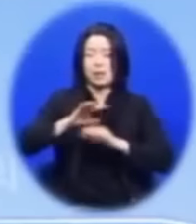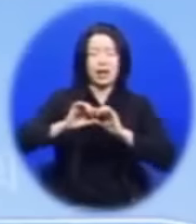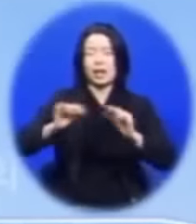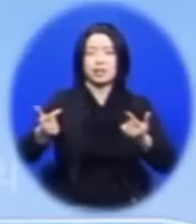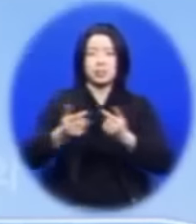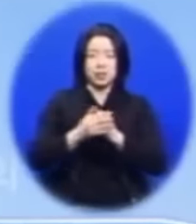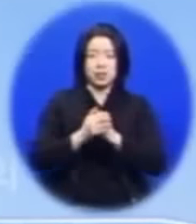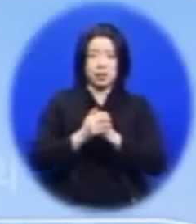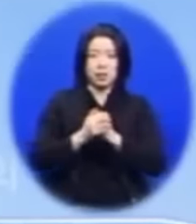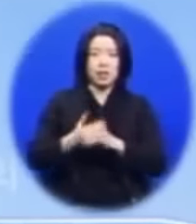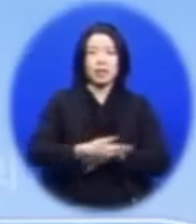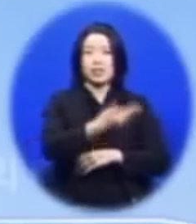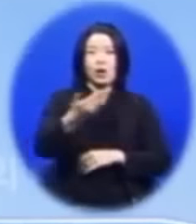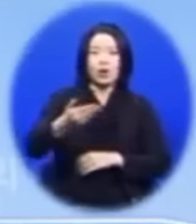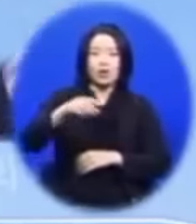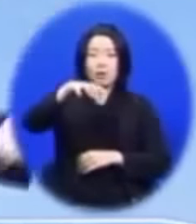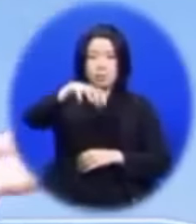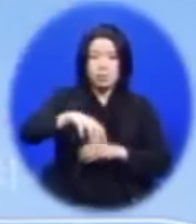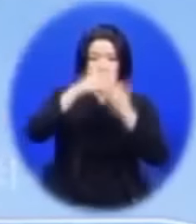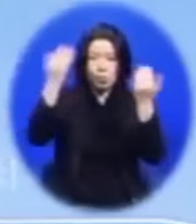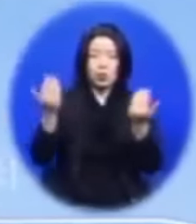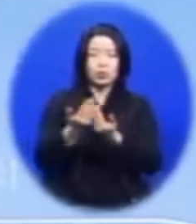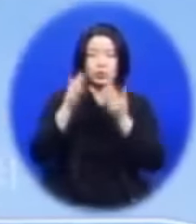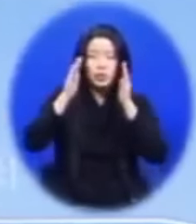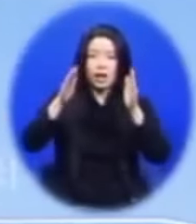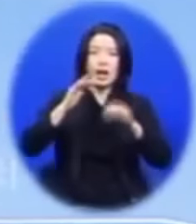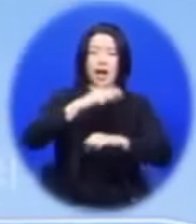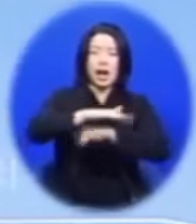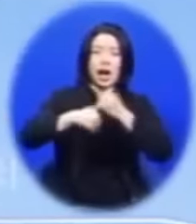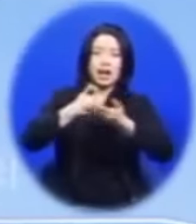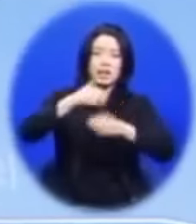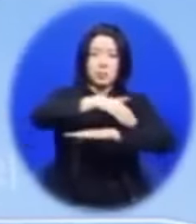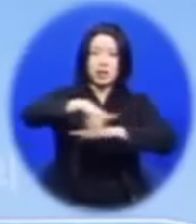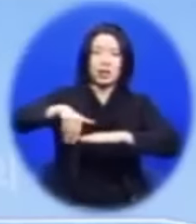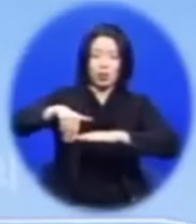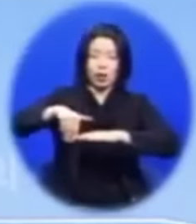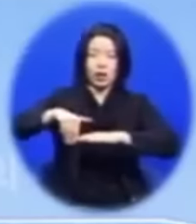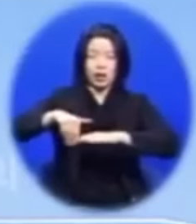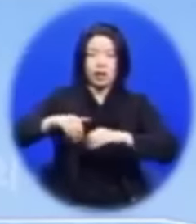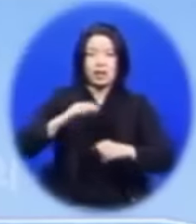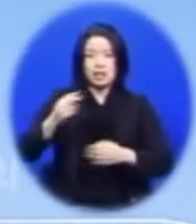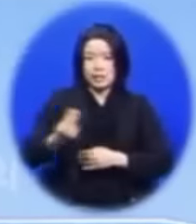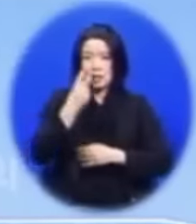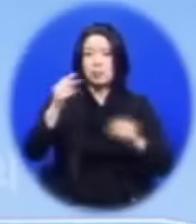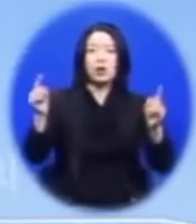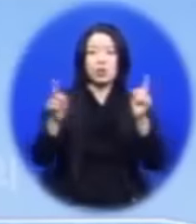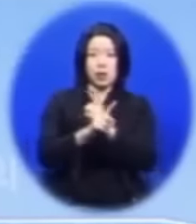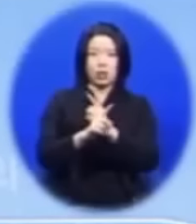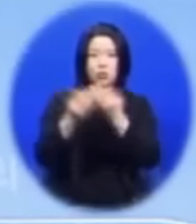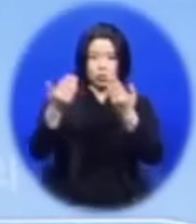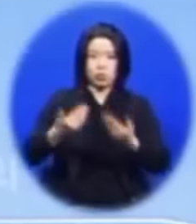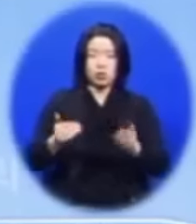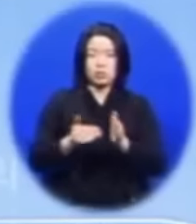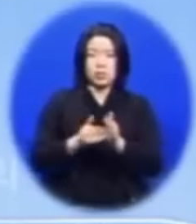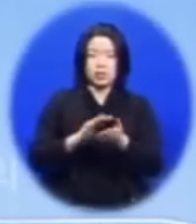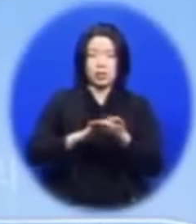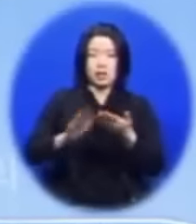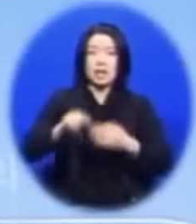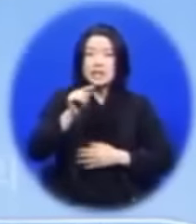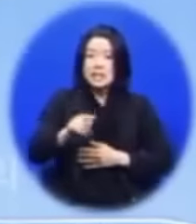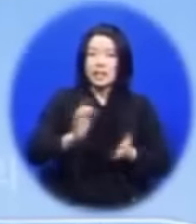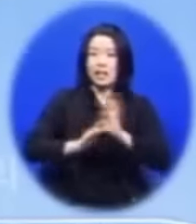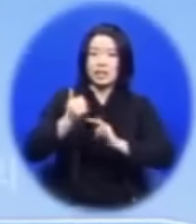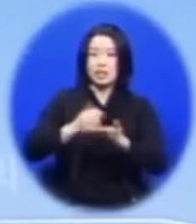아닙니다 여기 있는 우리 모두를 향한 하나님의 계획이에요 생명을 바꿔 버린 겁니다 그게 예수를